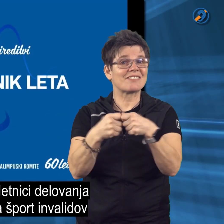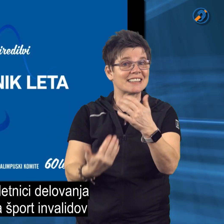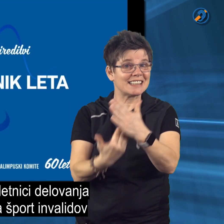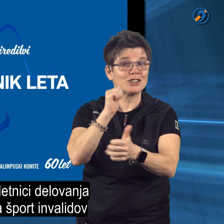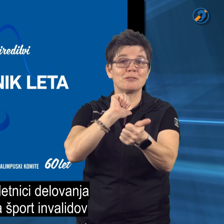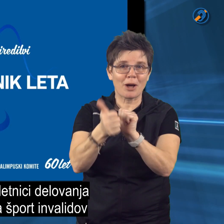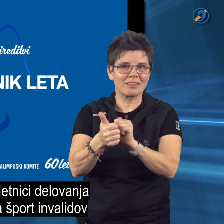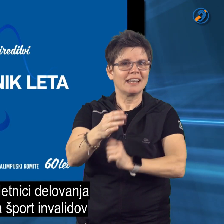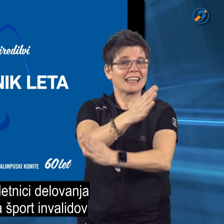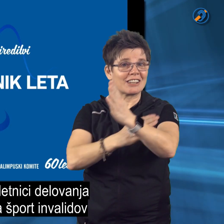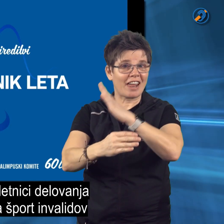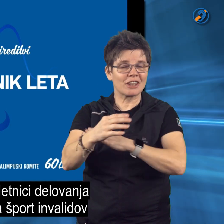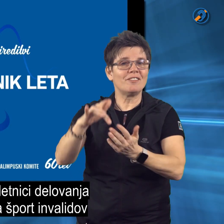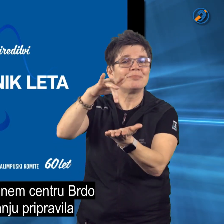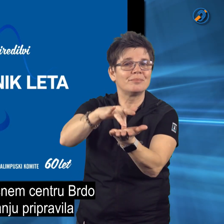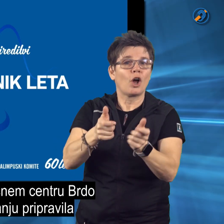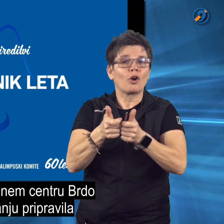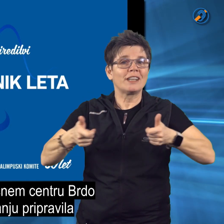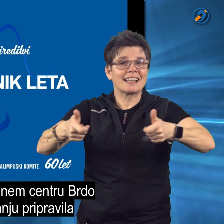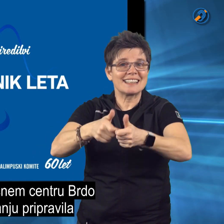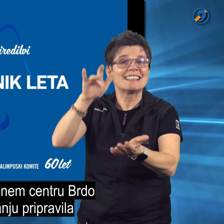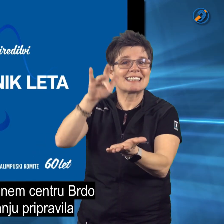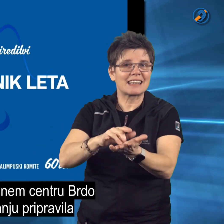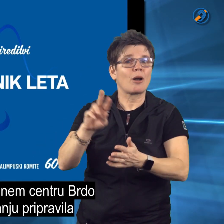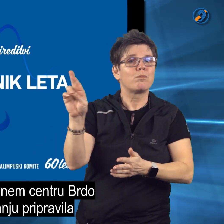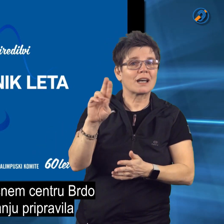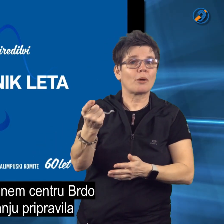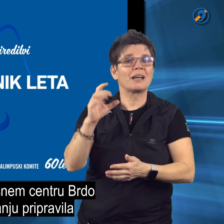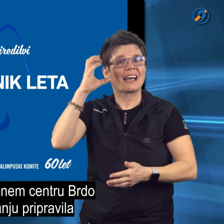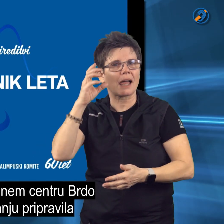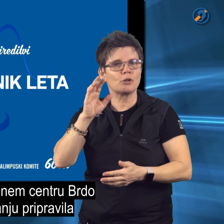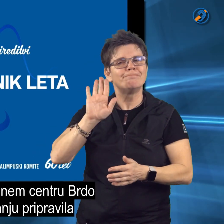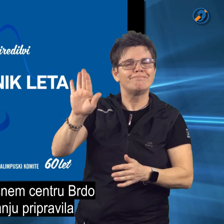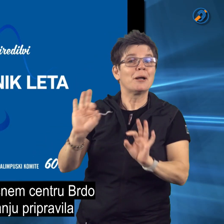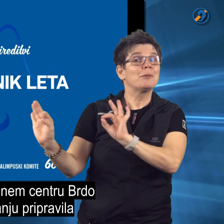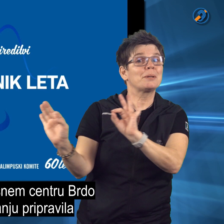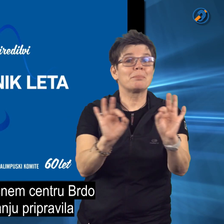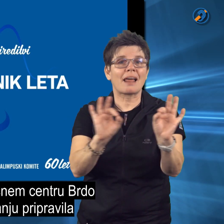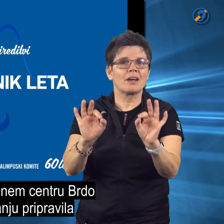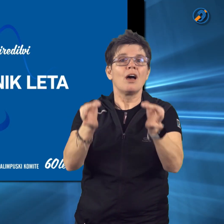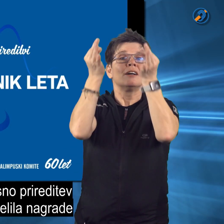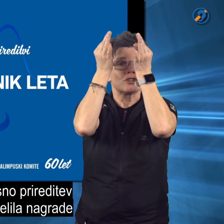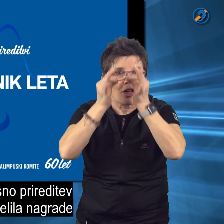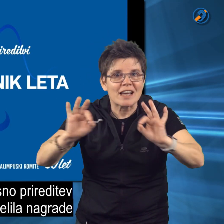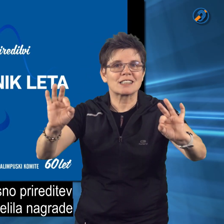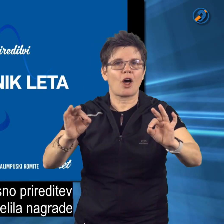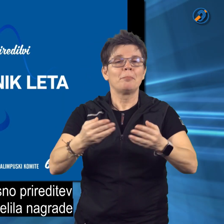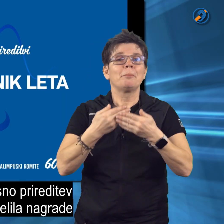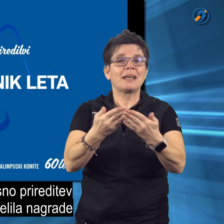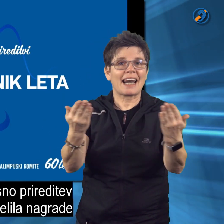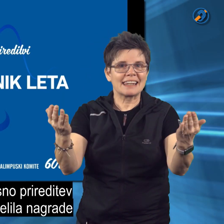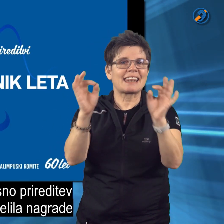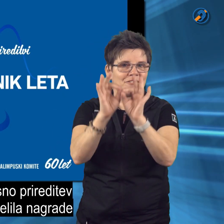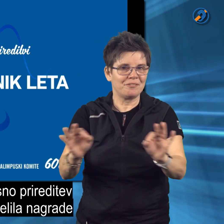šport invalidov v Kongresnem centru Brdu pri Kranju pripravila slovesno prireditev in podelila nagrade